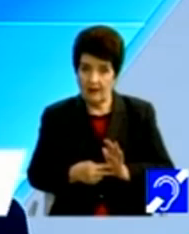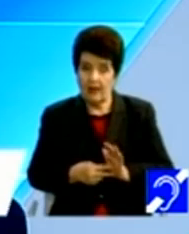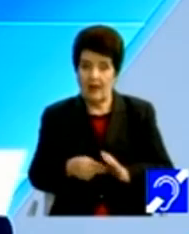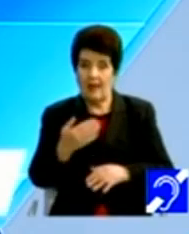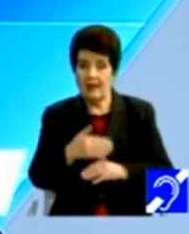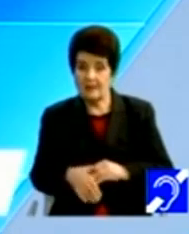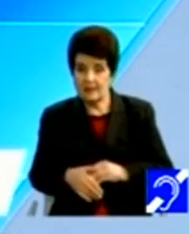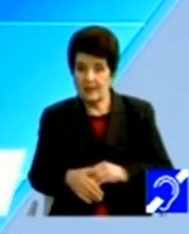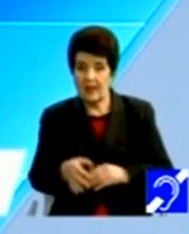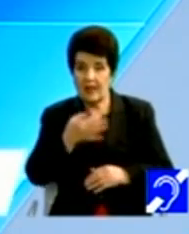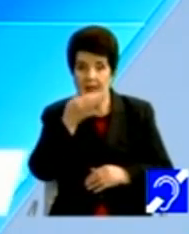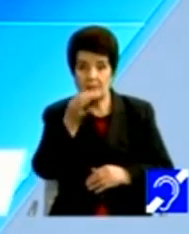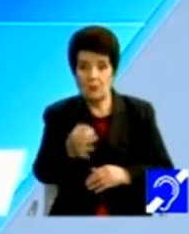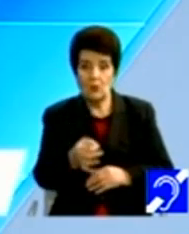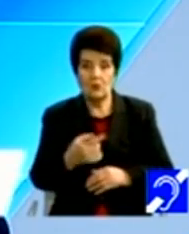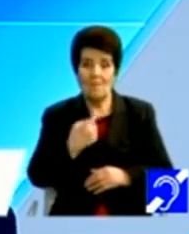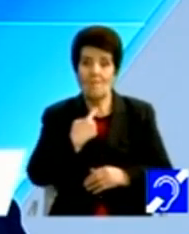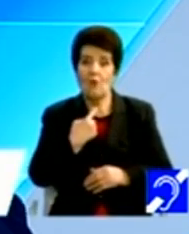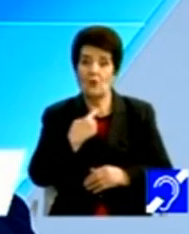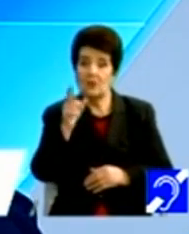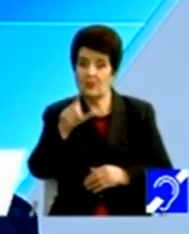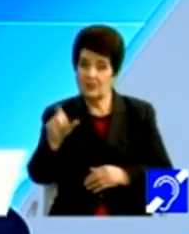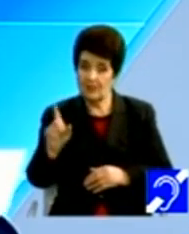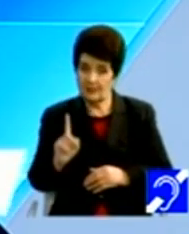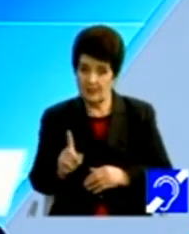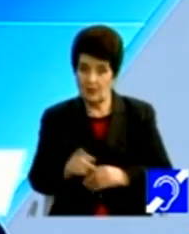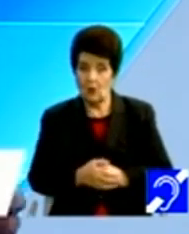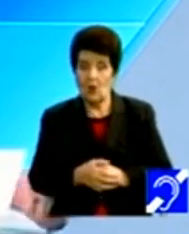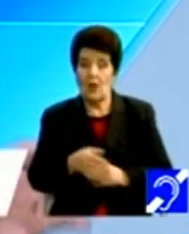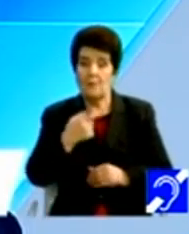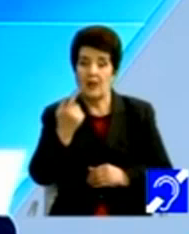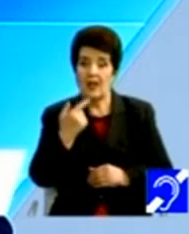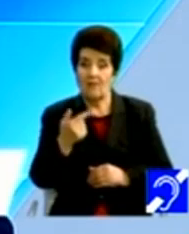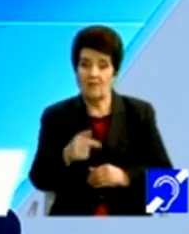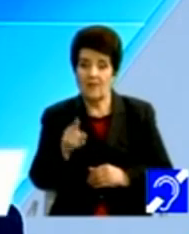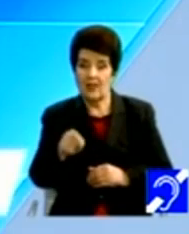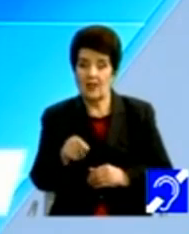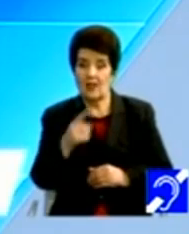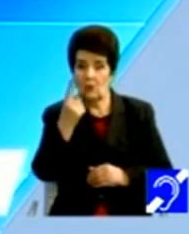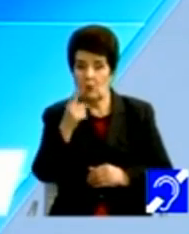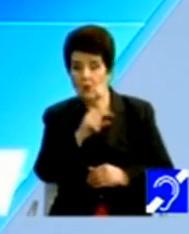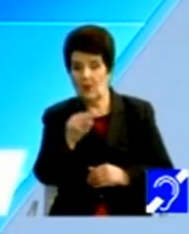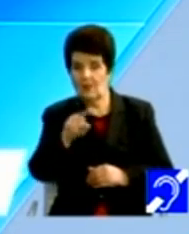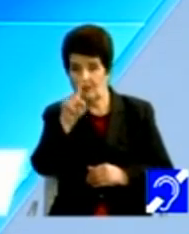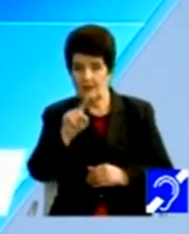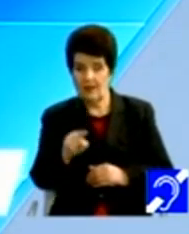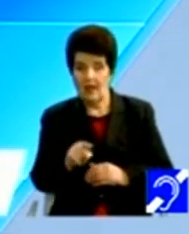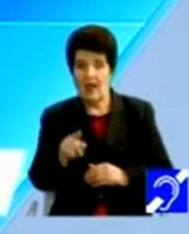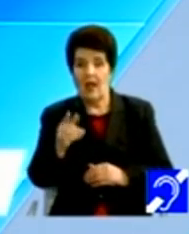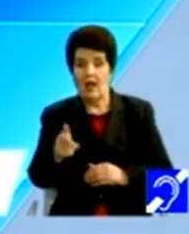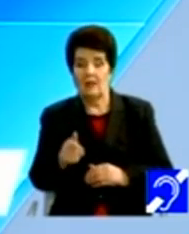extern, exprimă vocea cetățenilor. Mă refer la unul din pilon care e